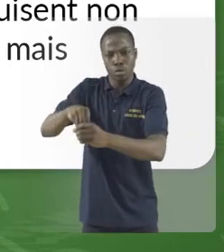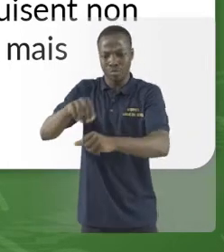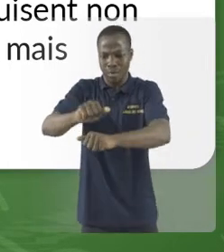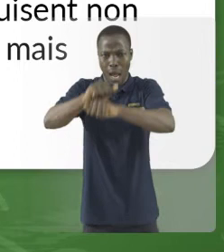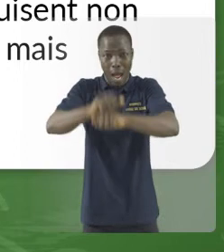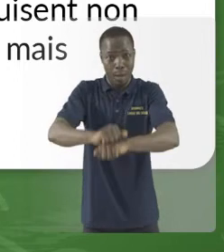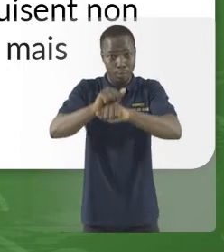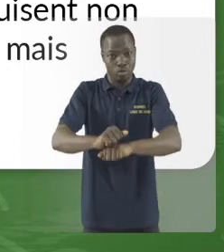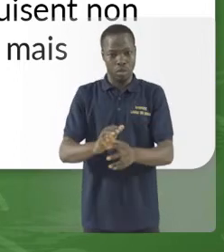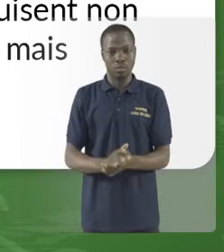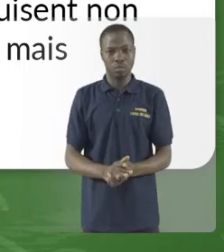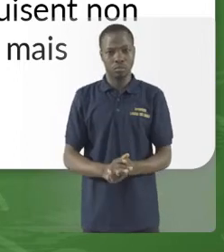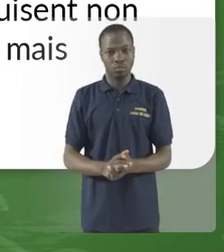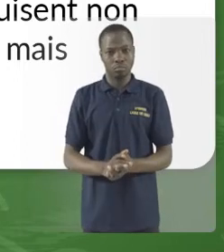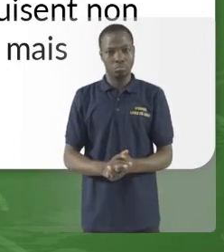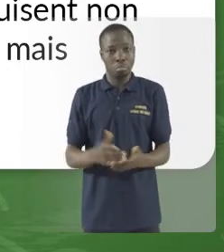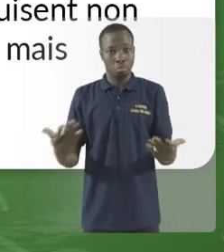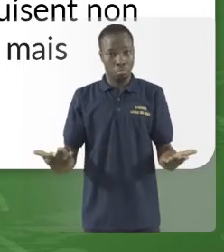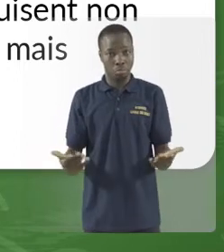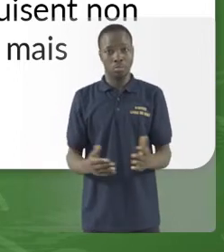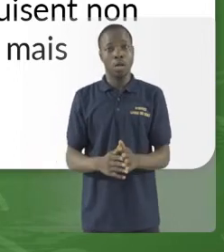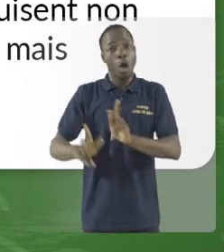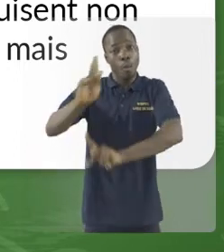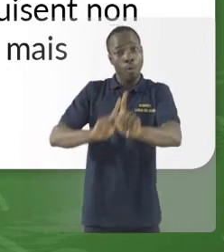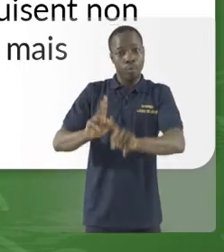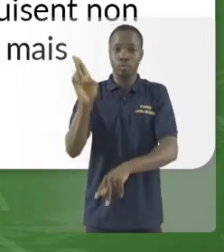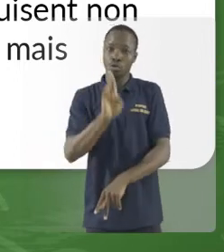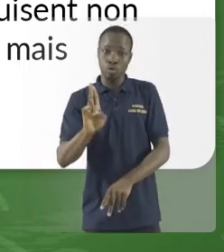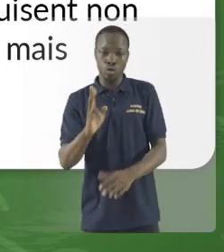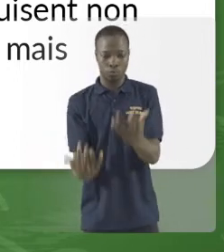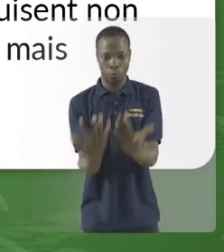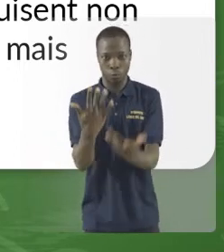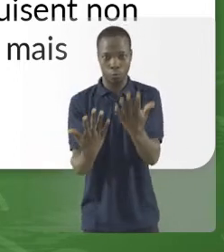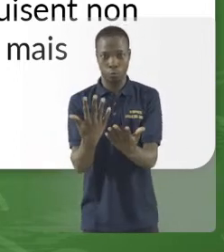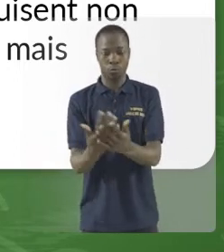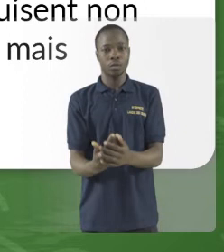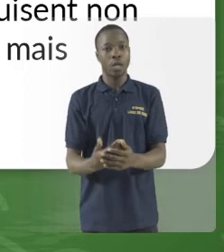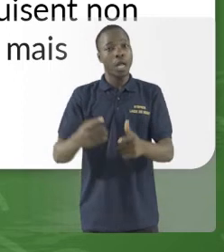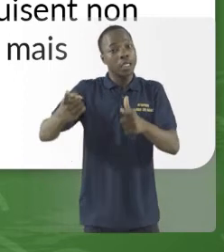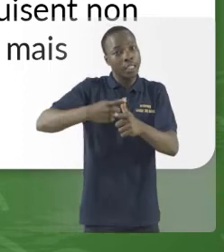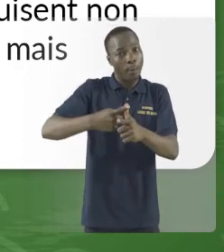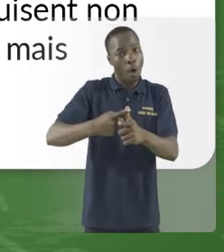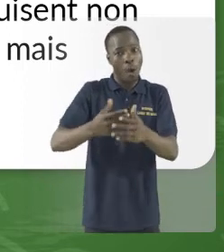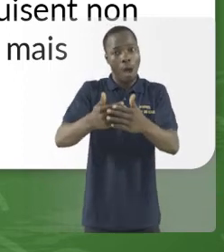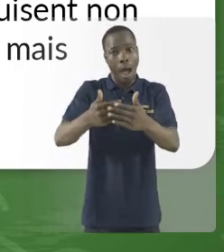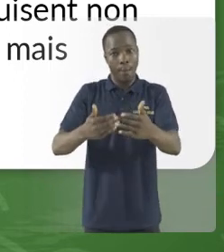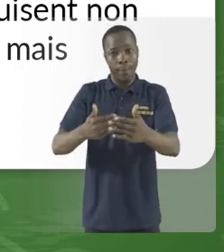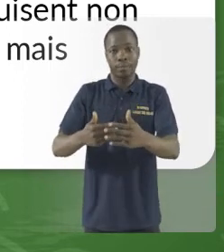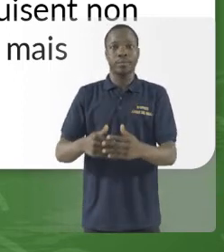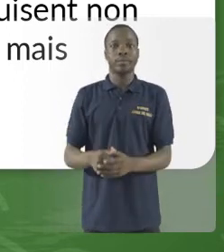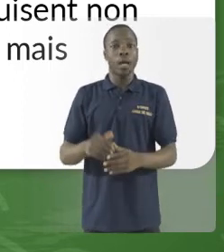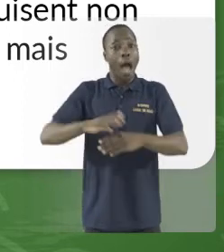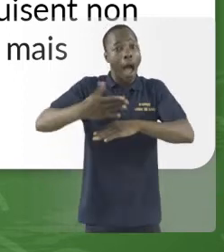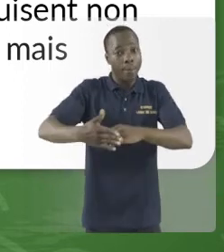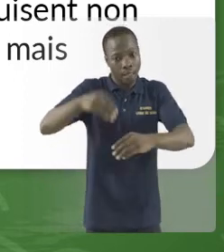qui sont souvent accompagnées de techniques de brûlis, en parenthèse, culture sur brûlis, conduisent